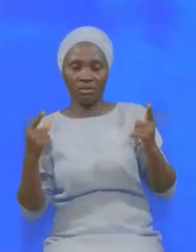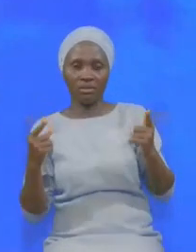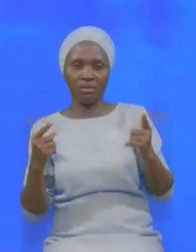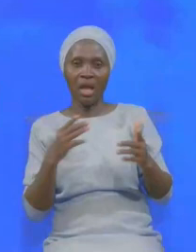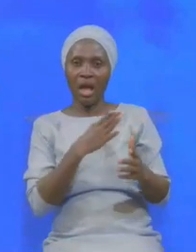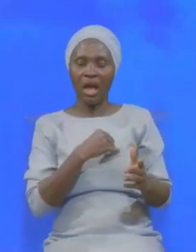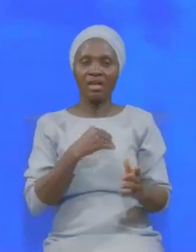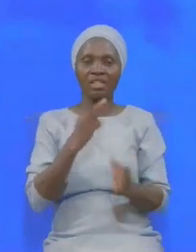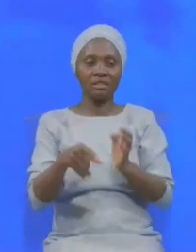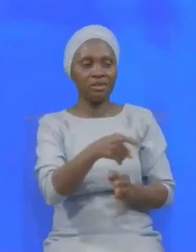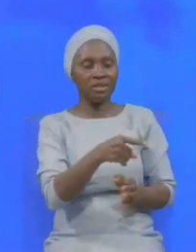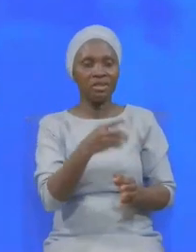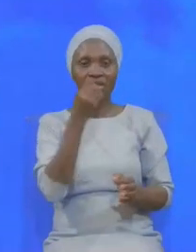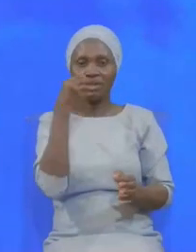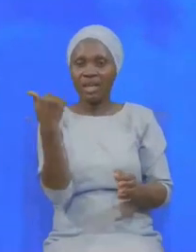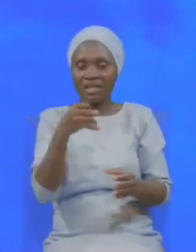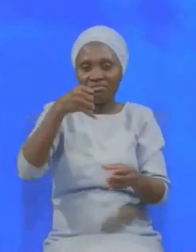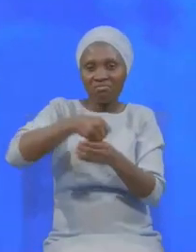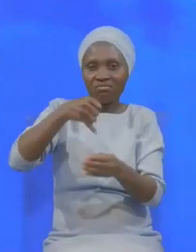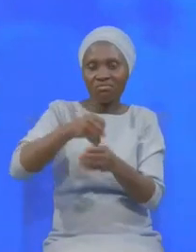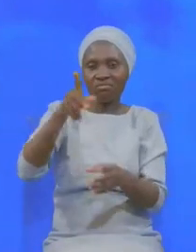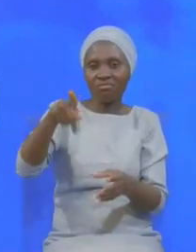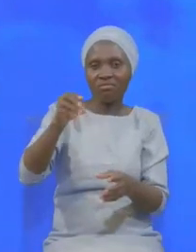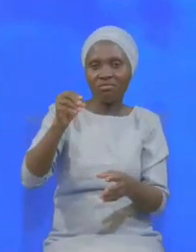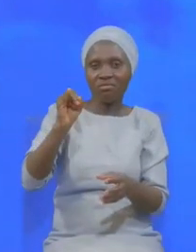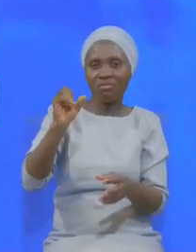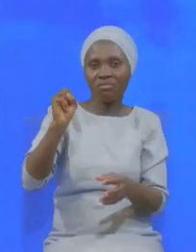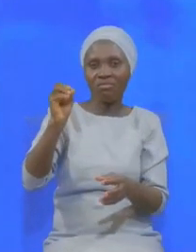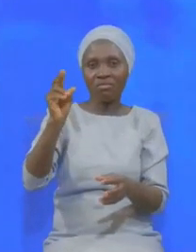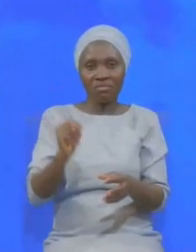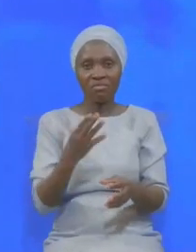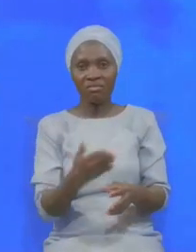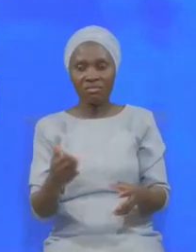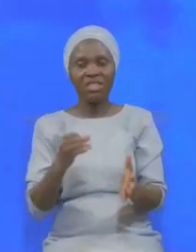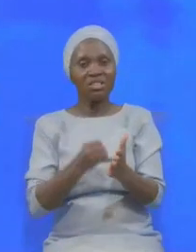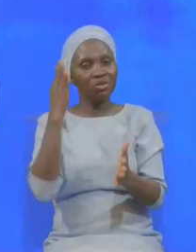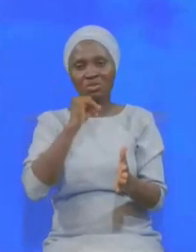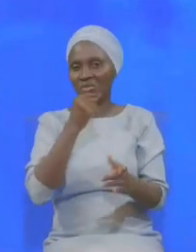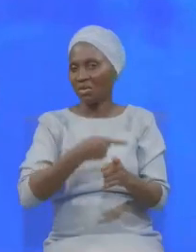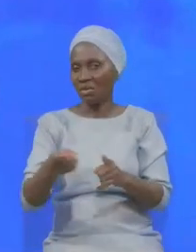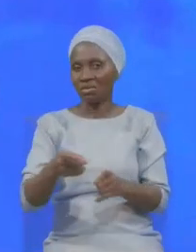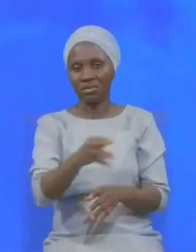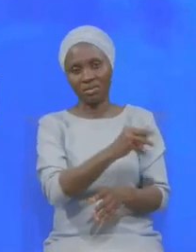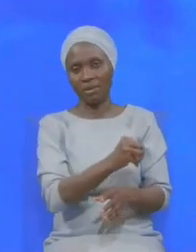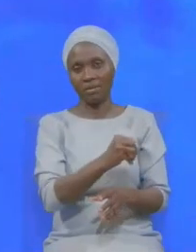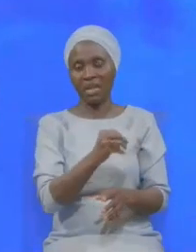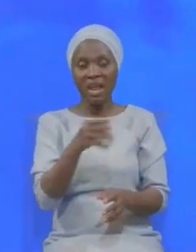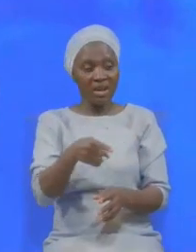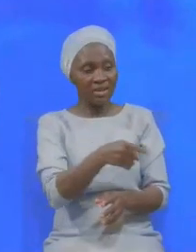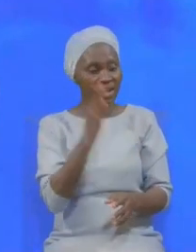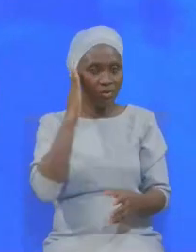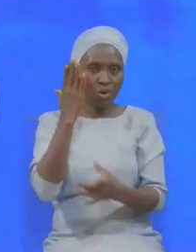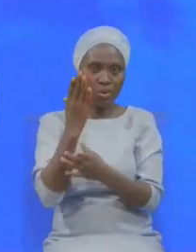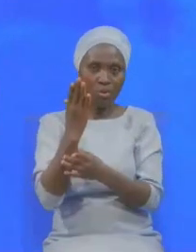mortel, il ne leur fera point de mal. Ils imposeront les mains aux malades. Et